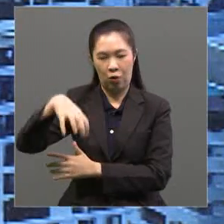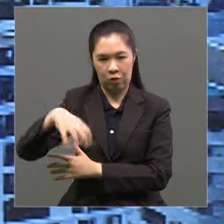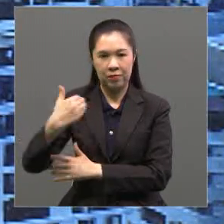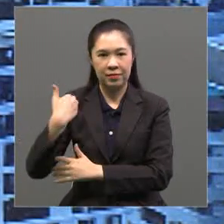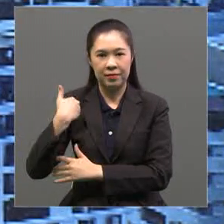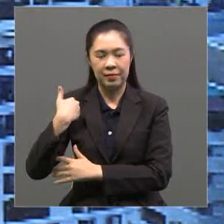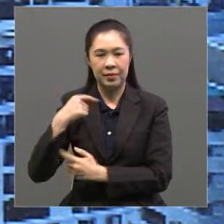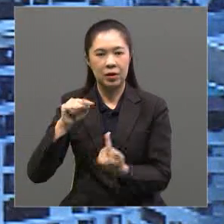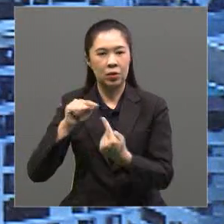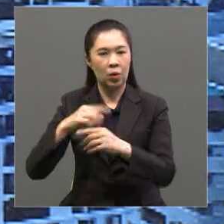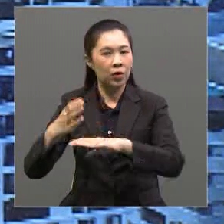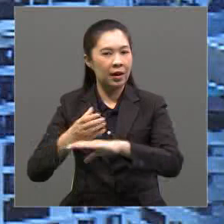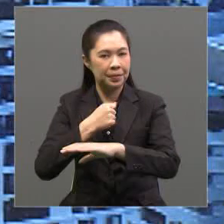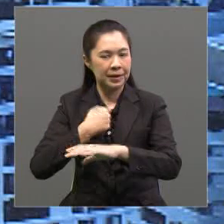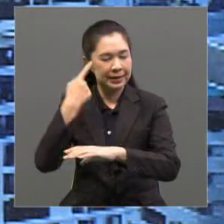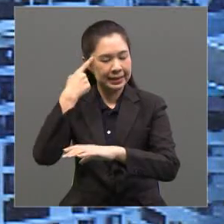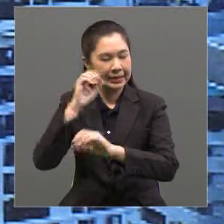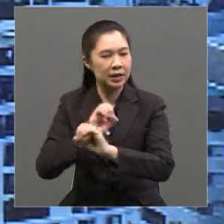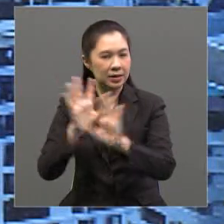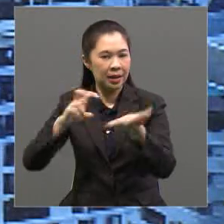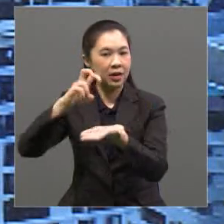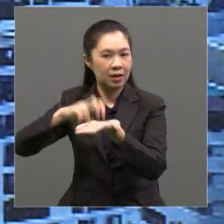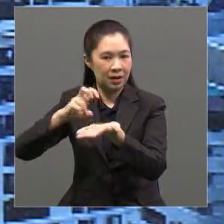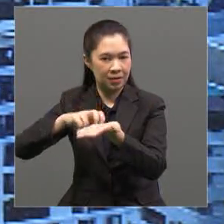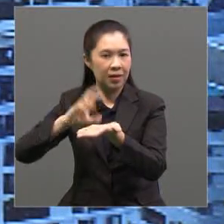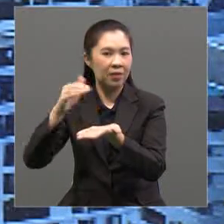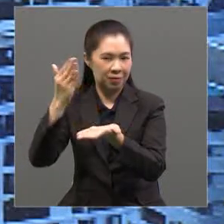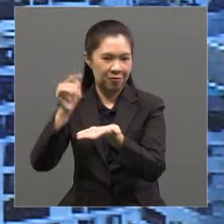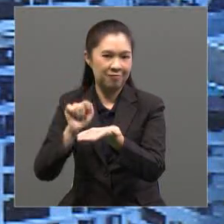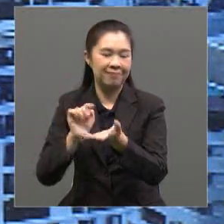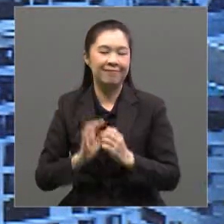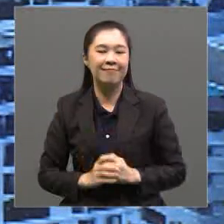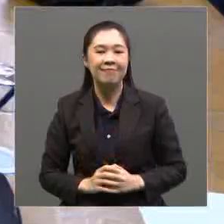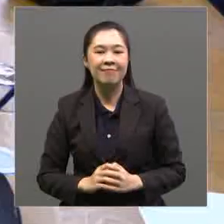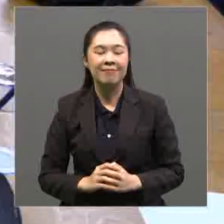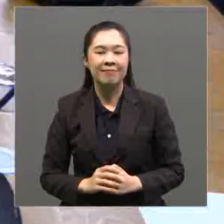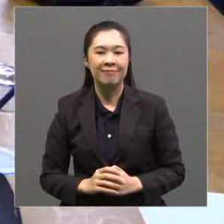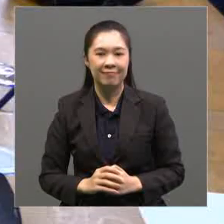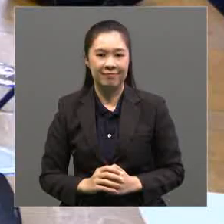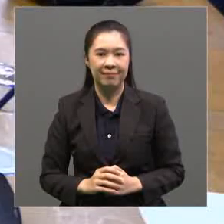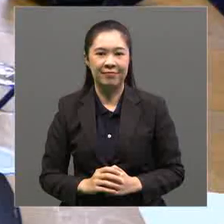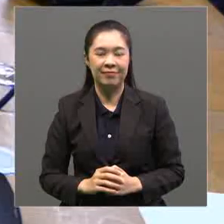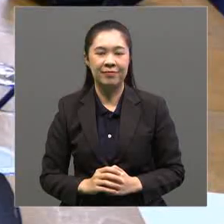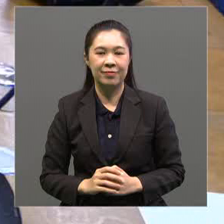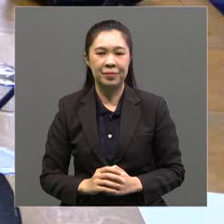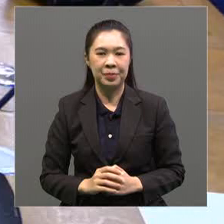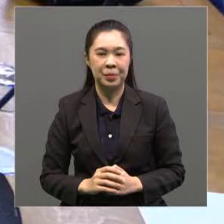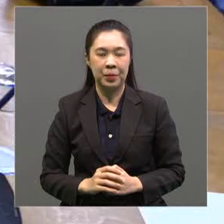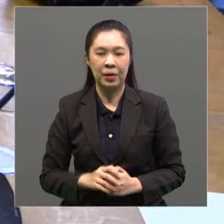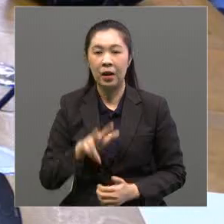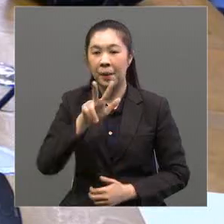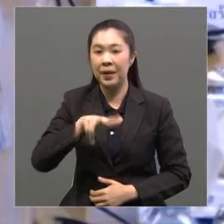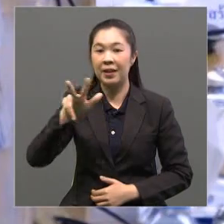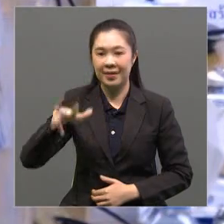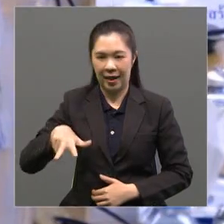างพรรคการเมืองคาดว่าจะมีความชัดเจนหลังกกต.รับรองผลการเลือกตั้งเป็นหนึ่งวันนะครับที่พรรคเพื่อไทย